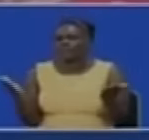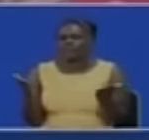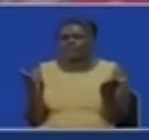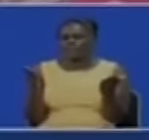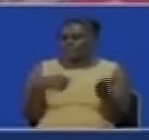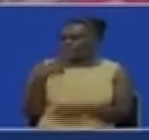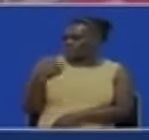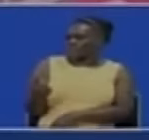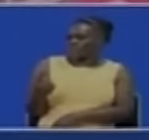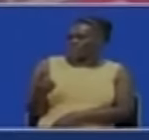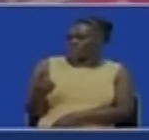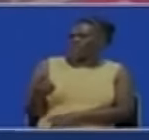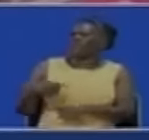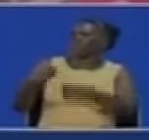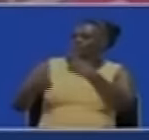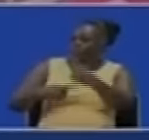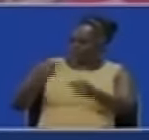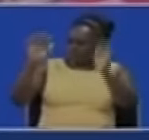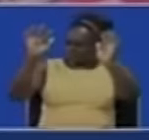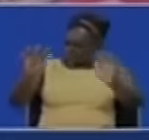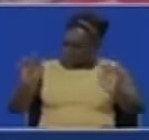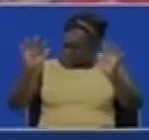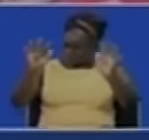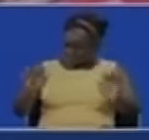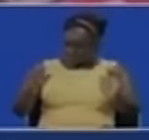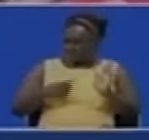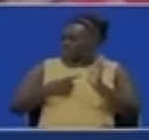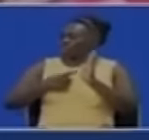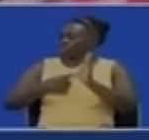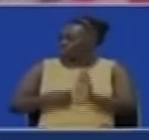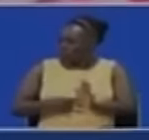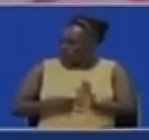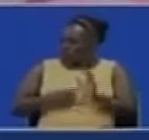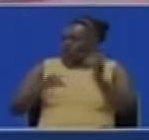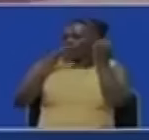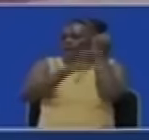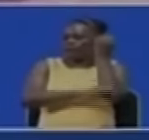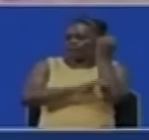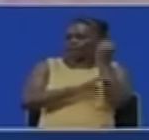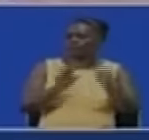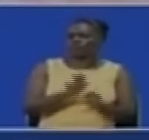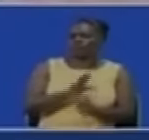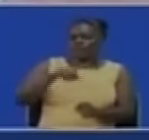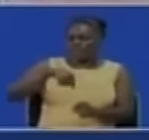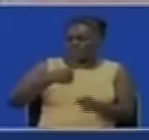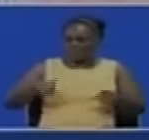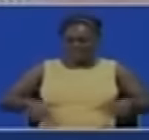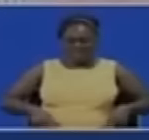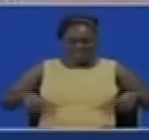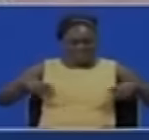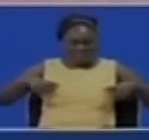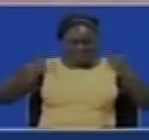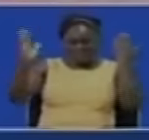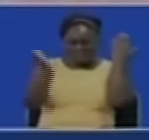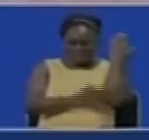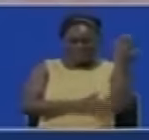I told her, we will proceed with the demonstration. We will show the whole country that we are living in not